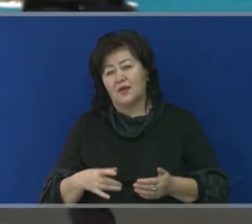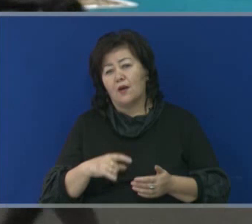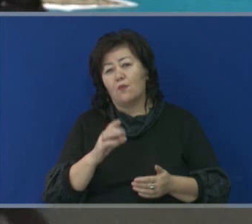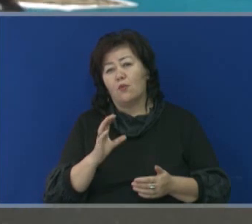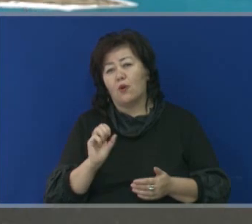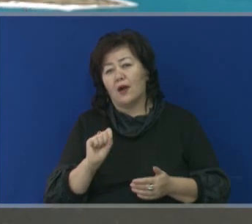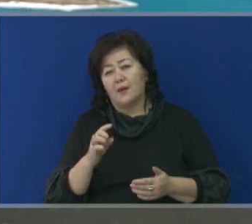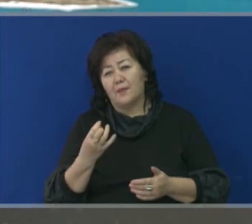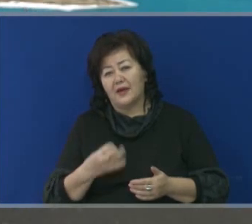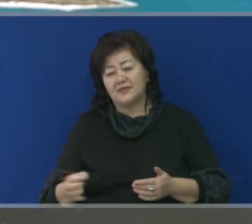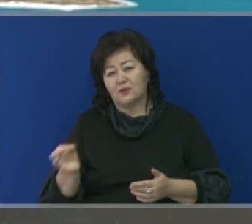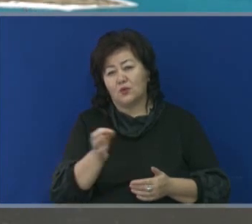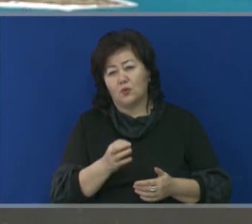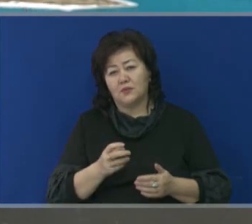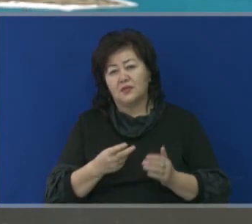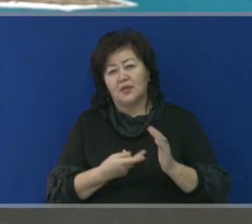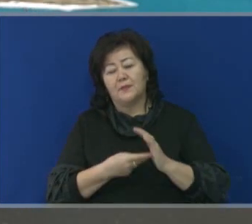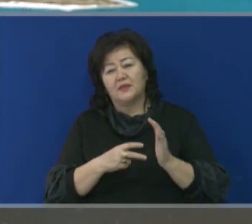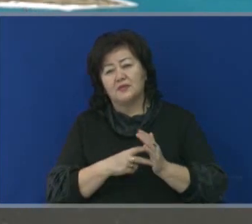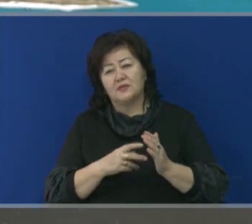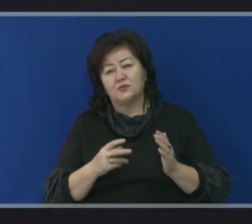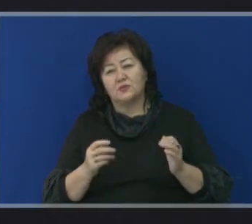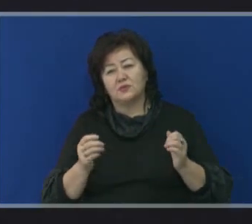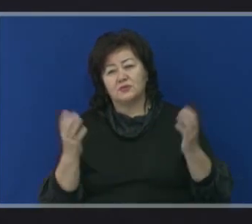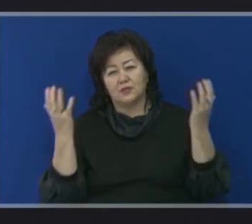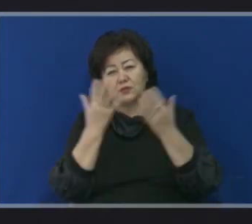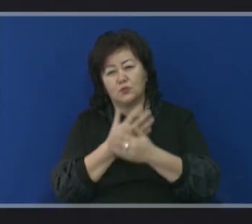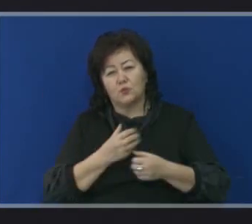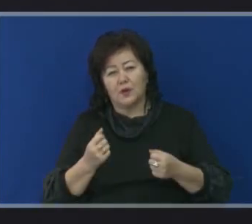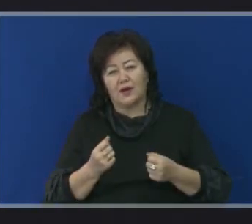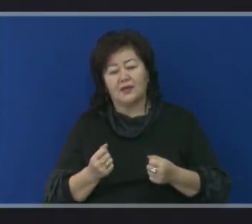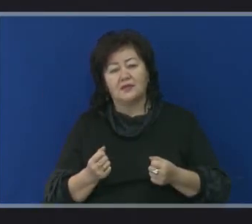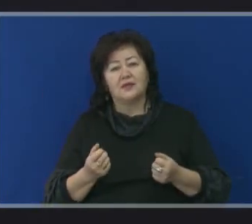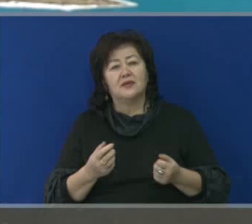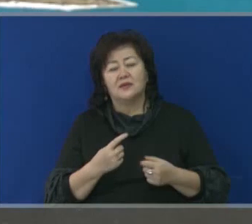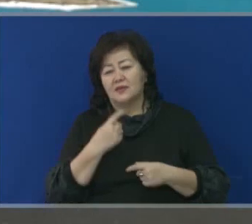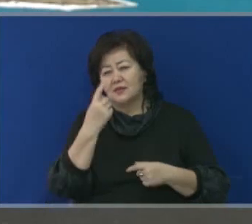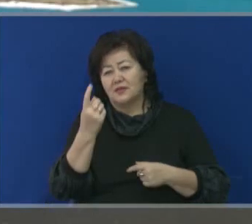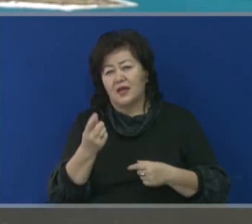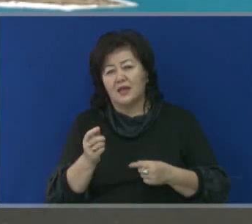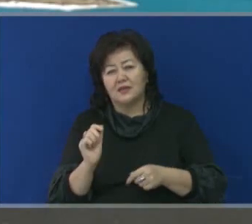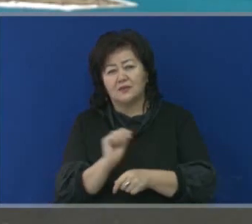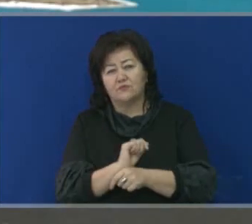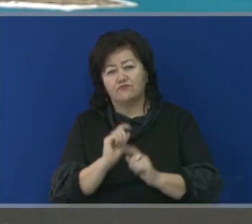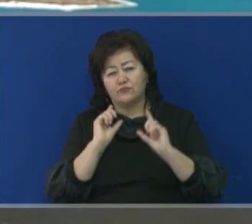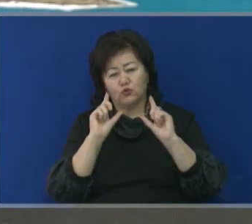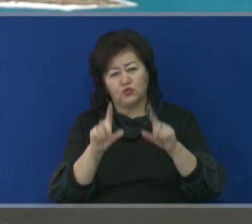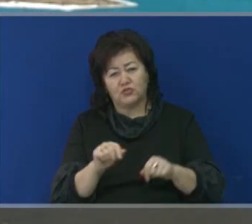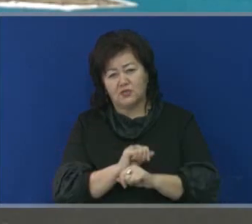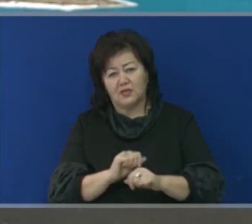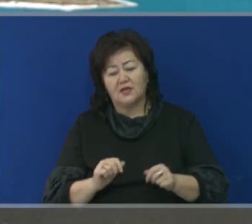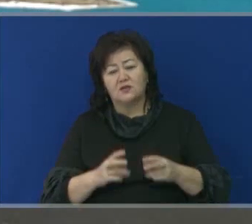области Абай прогнозируется туман, гололед. В этой связи призываем воздержаться от дальних поездок и соблюдать правила безопасности на